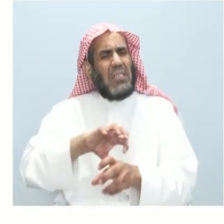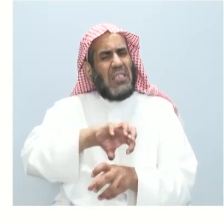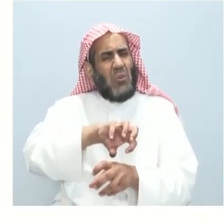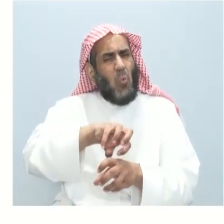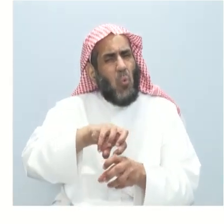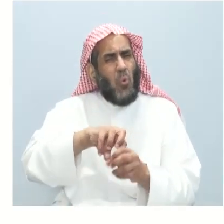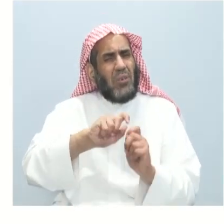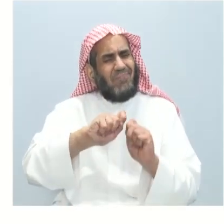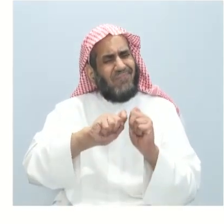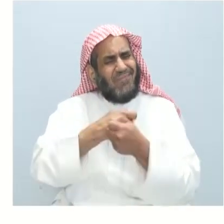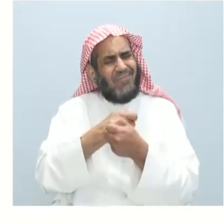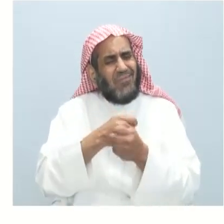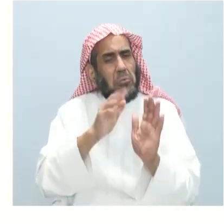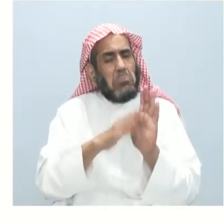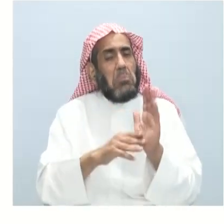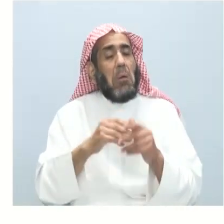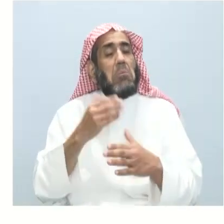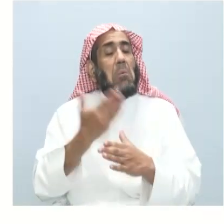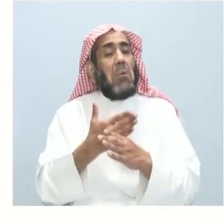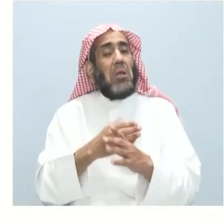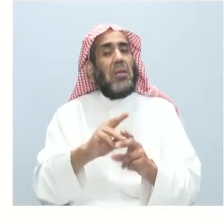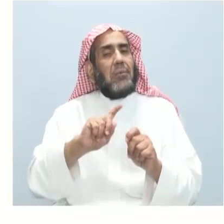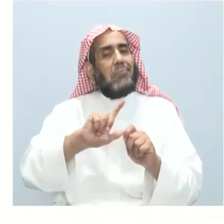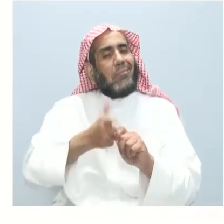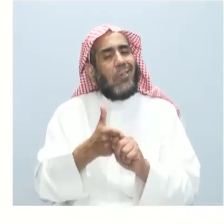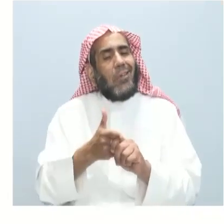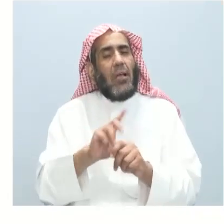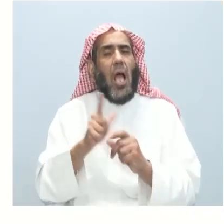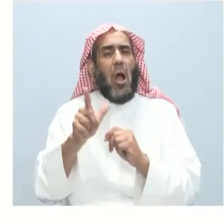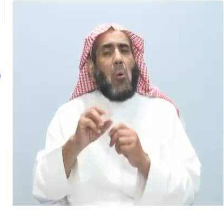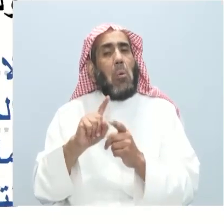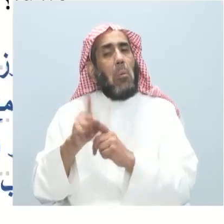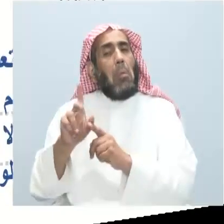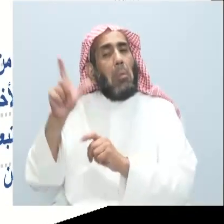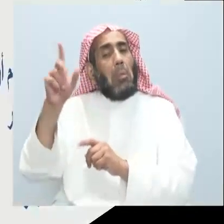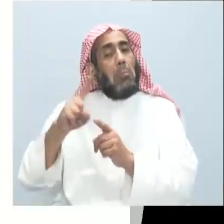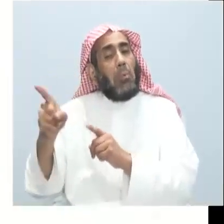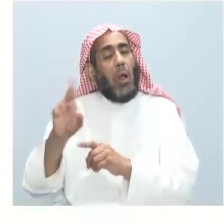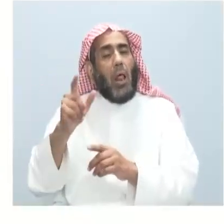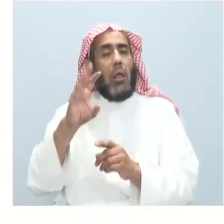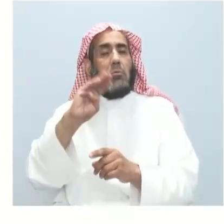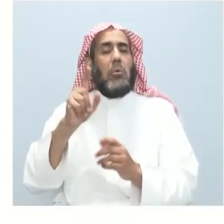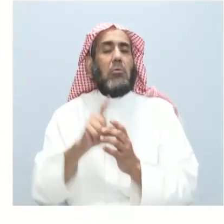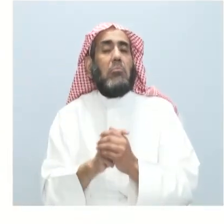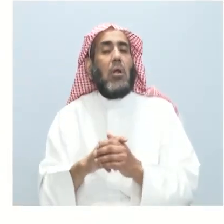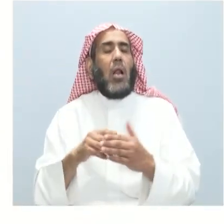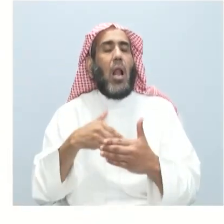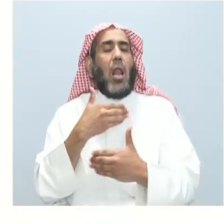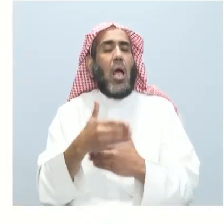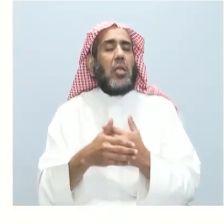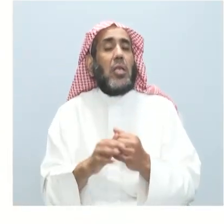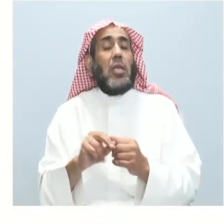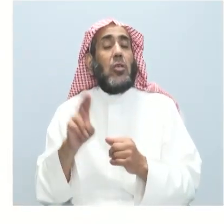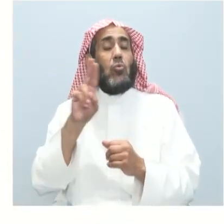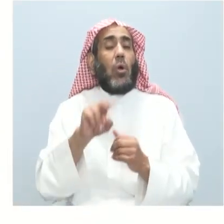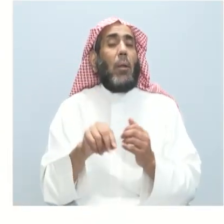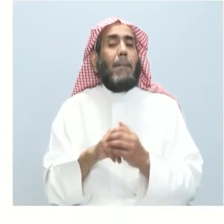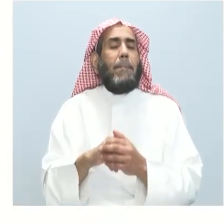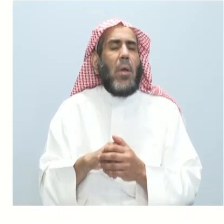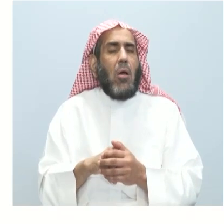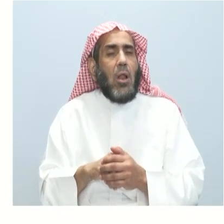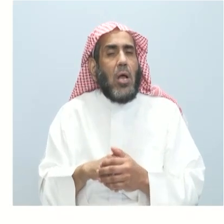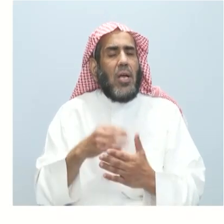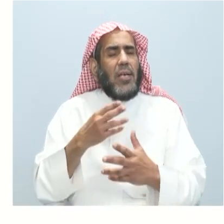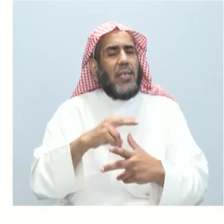النصوص من اجل تصحيح قوله اذا هذا هو الجواب عن هذا السؤال ناتي الى سؤال اخر هنا